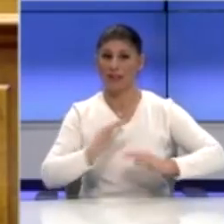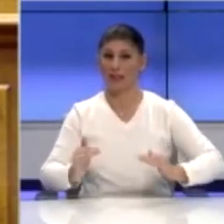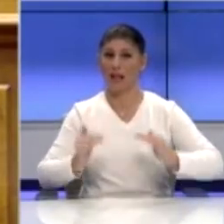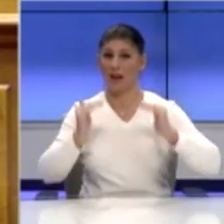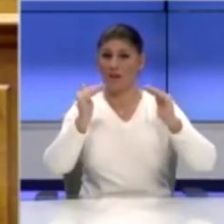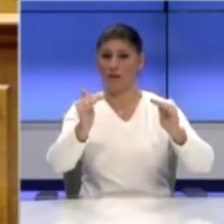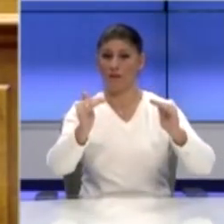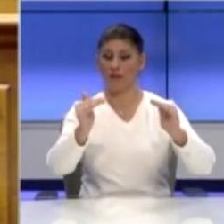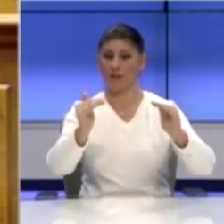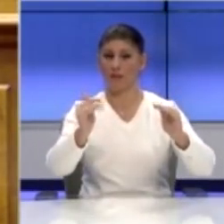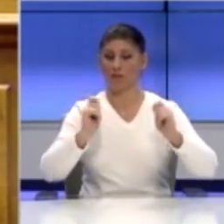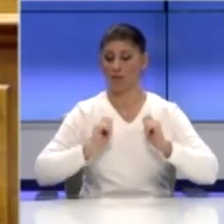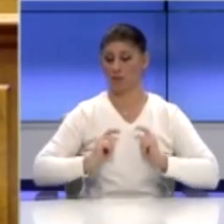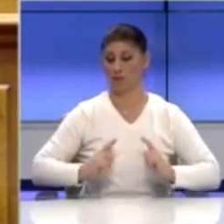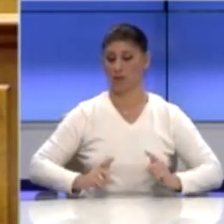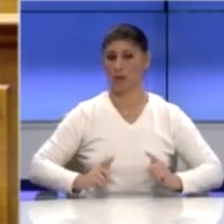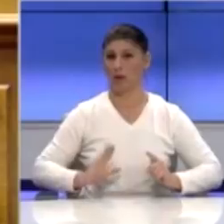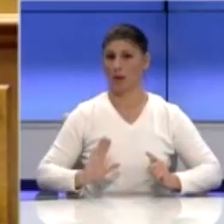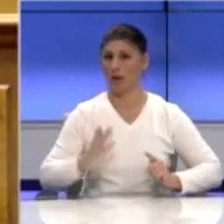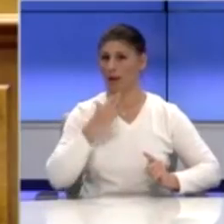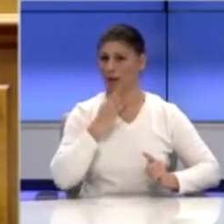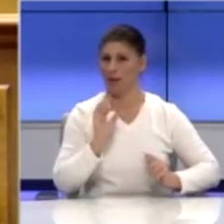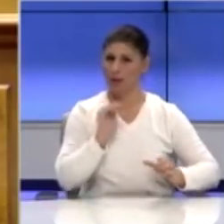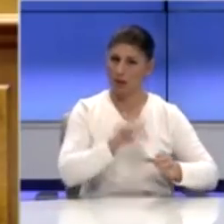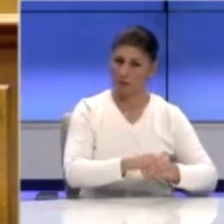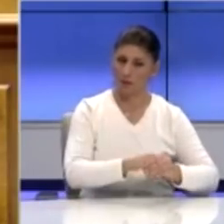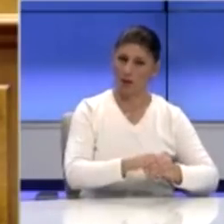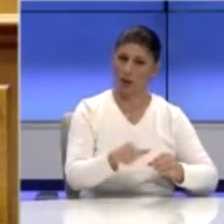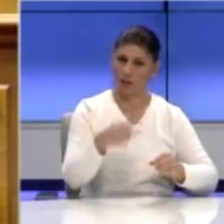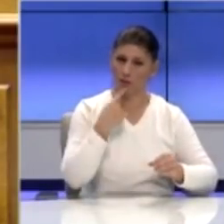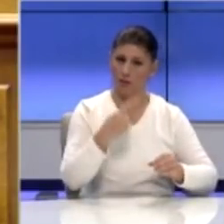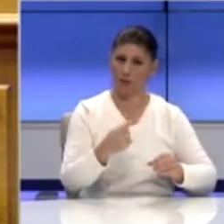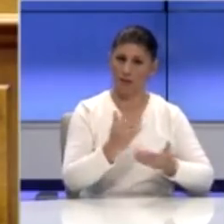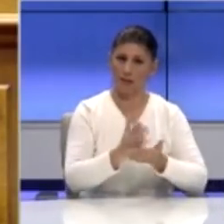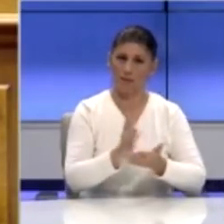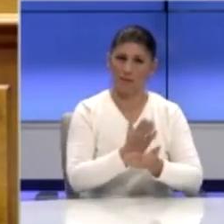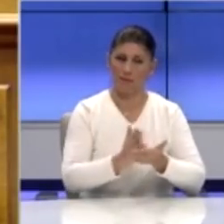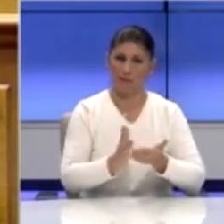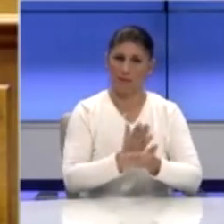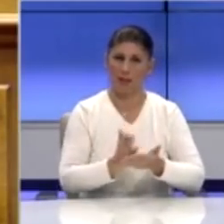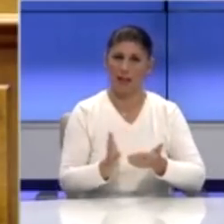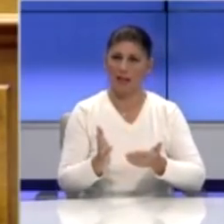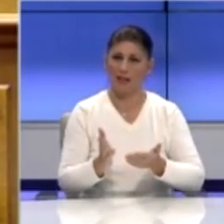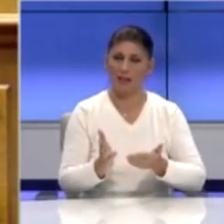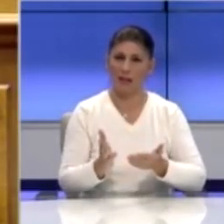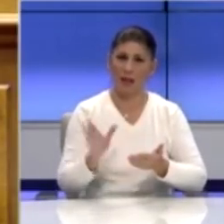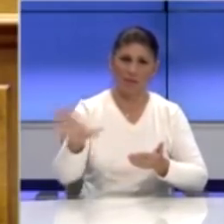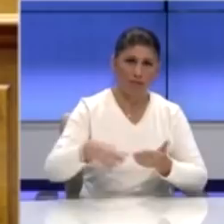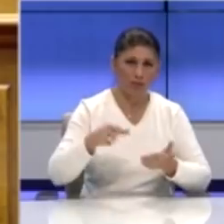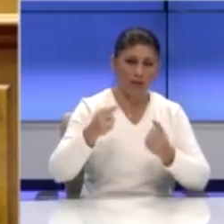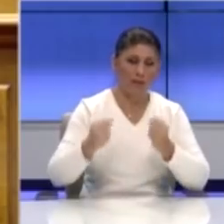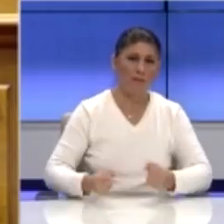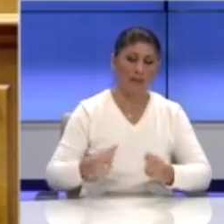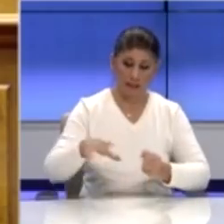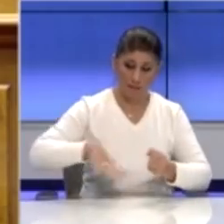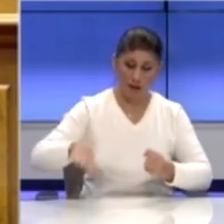λέτε, της άρχουσας τάξης, δηλαδή τη συμμετοχή της, εδώ που τα λέμε, στη μοιρασιά της Λίας, στην περιοχή, σε βάρος